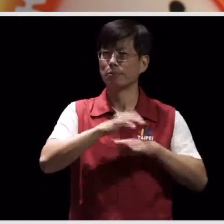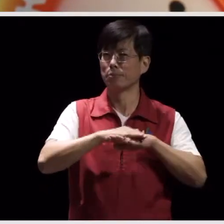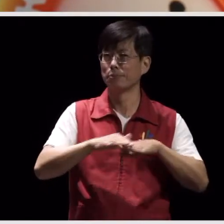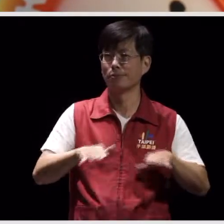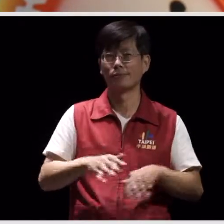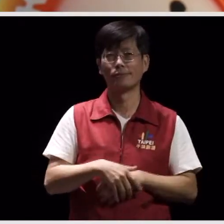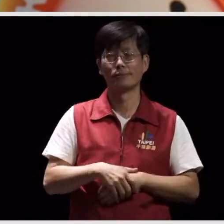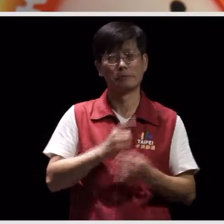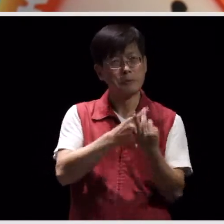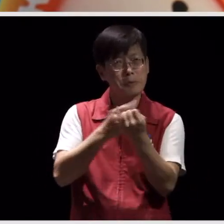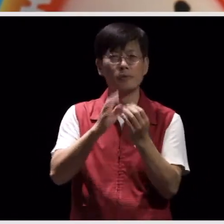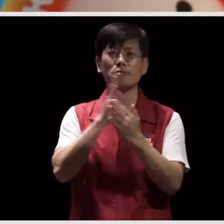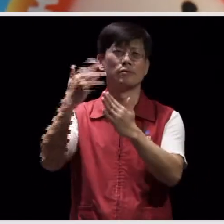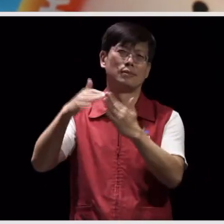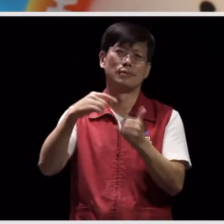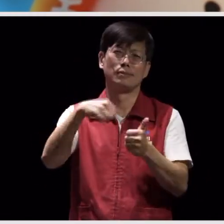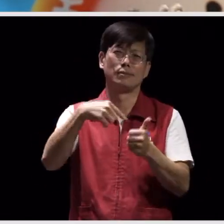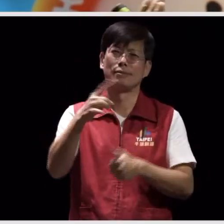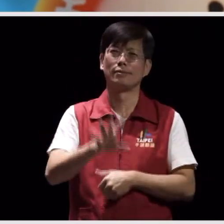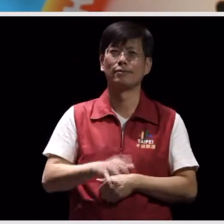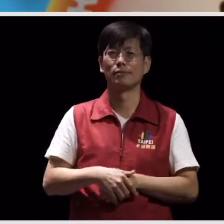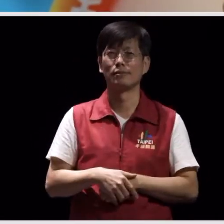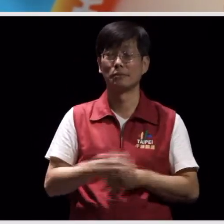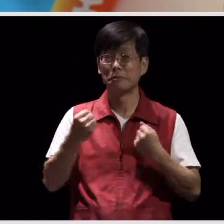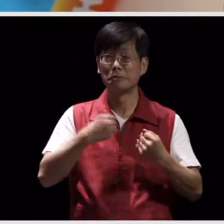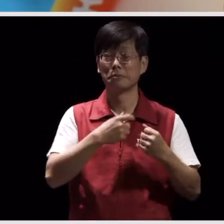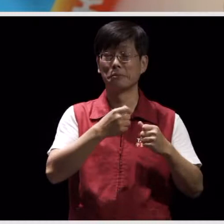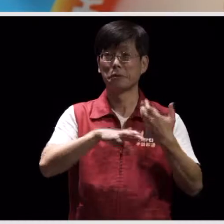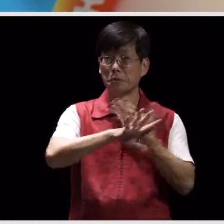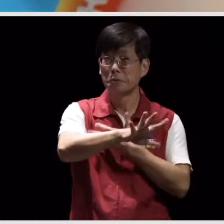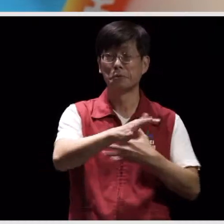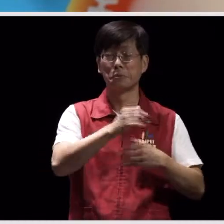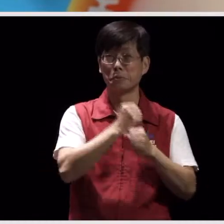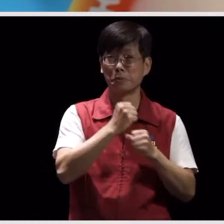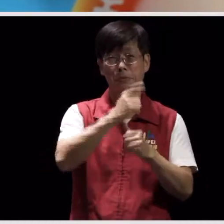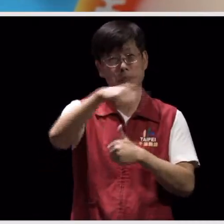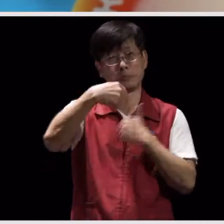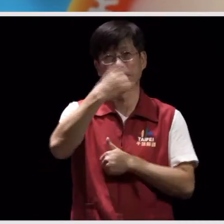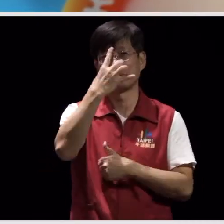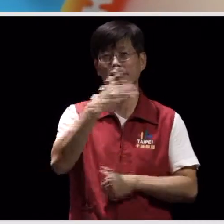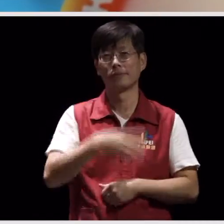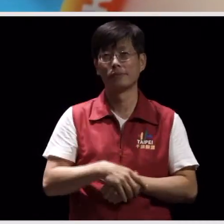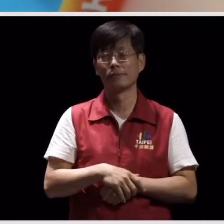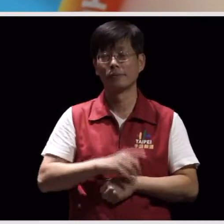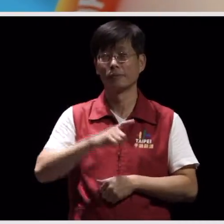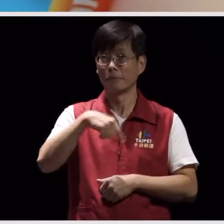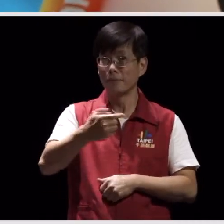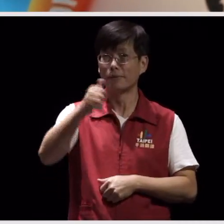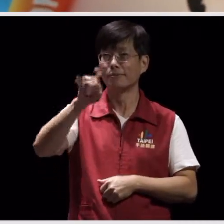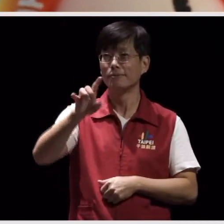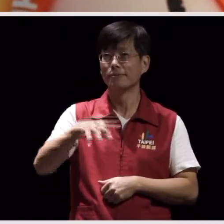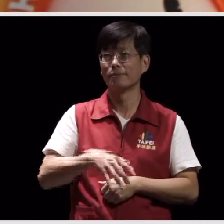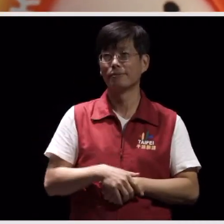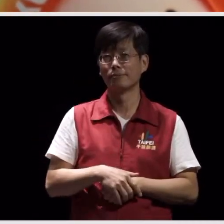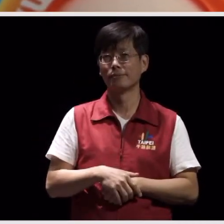这些东西全部都是学校不会教的，然后职场也不会没办法教你的。之后他跑去哪了？他开始他